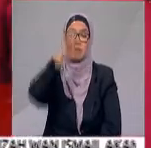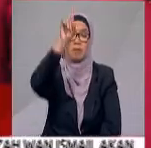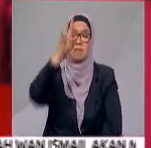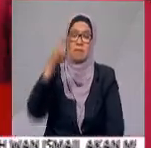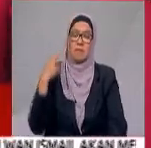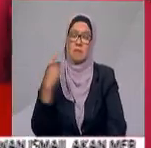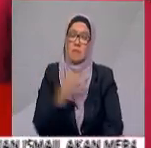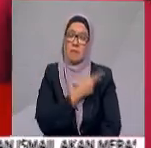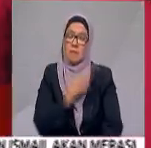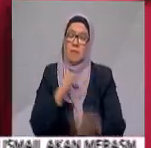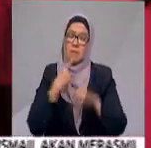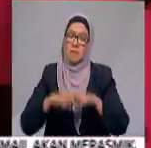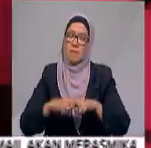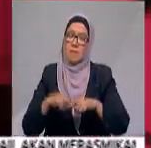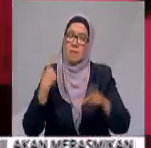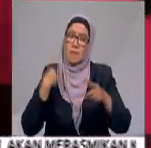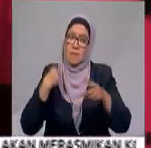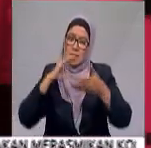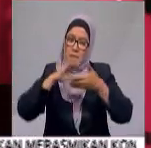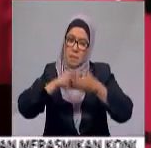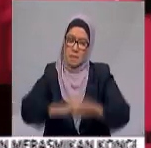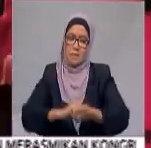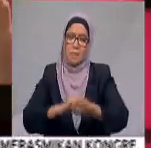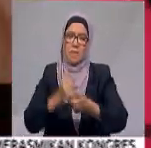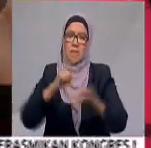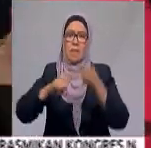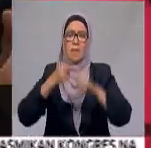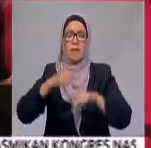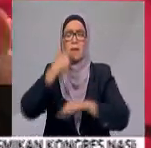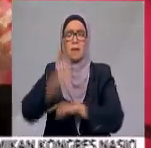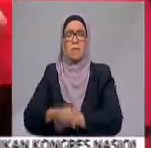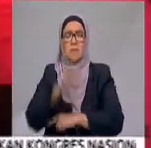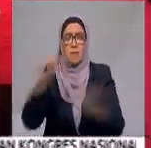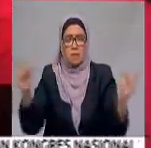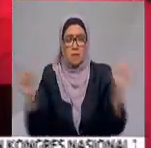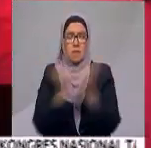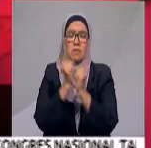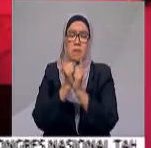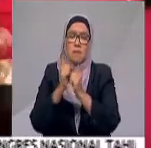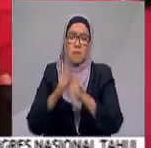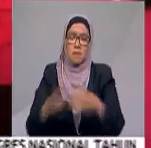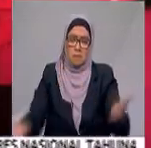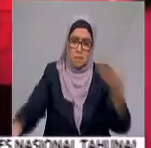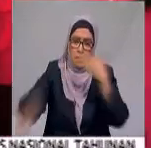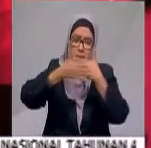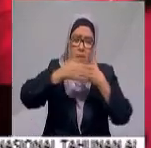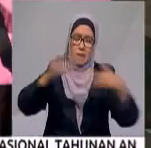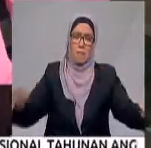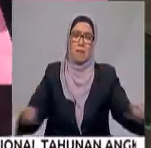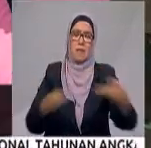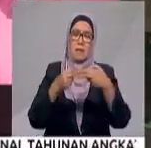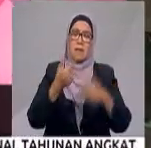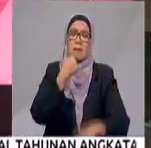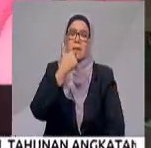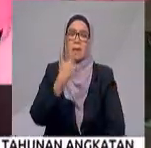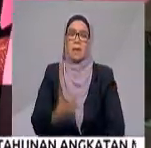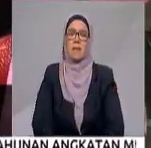yang lama nggak jumpa, jadi kita jumpa. Jadi terjalin kembali silaturahmi yang lama terputus.